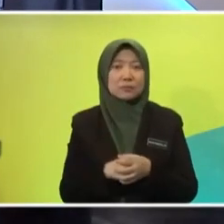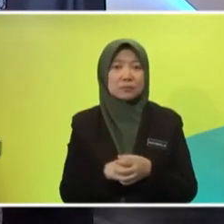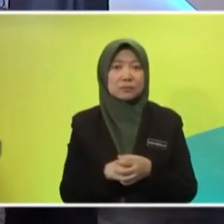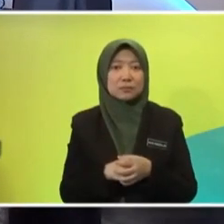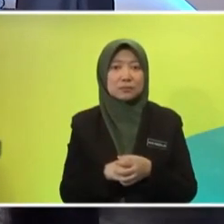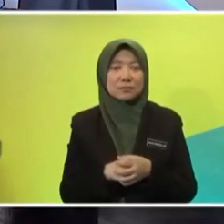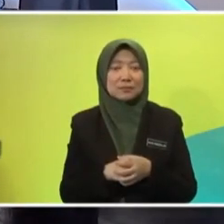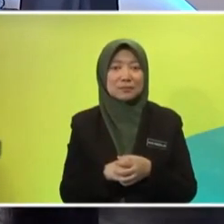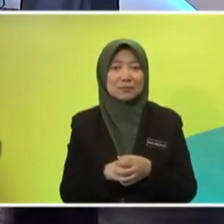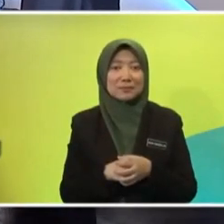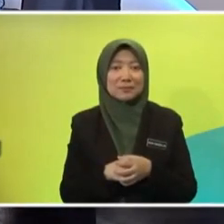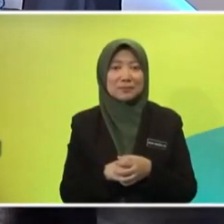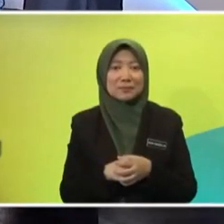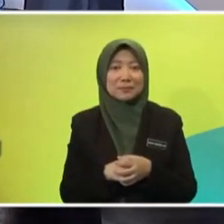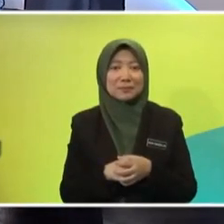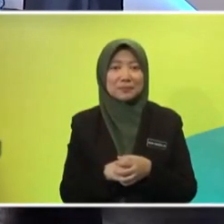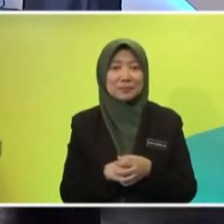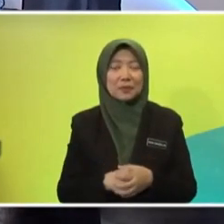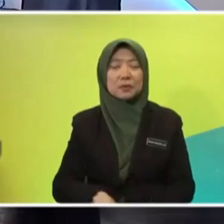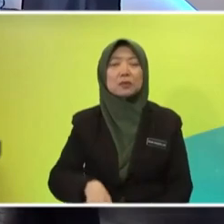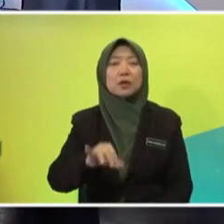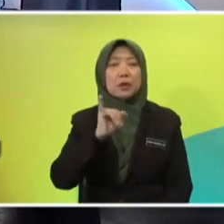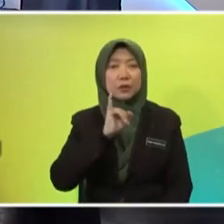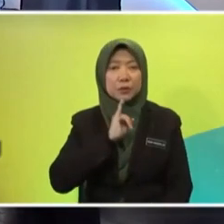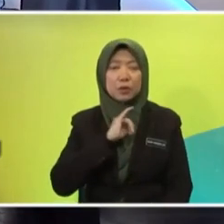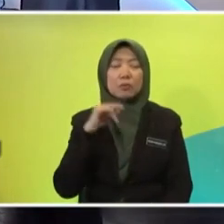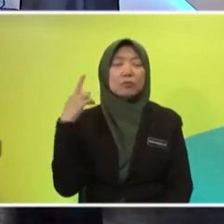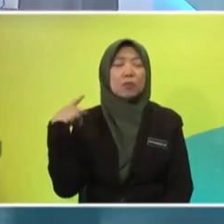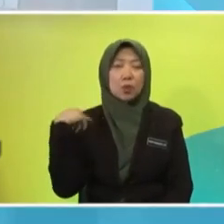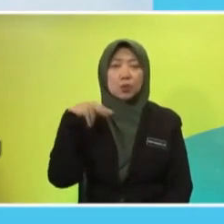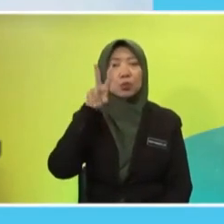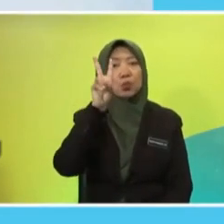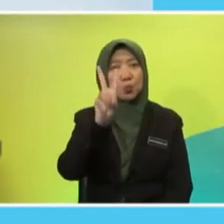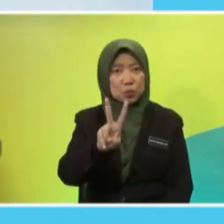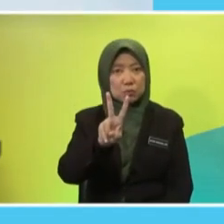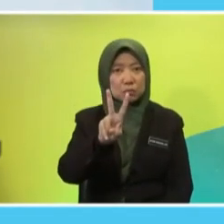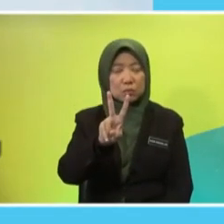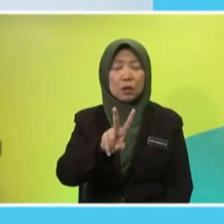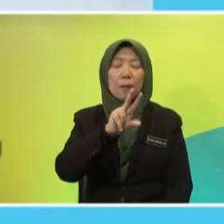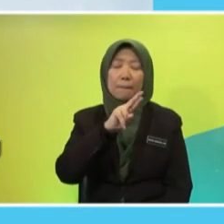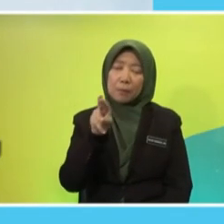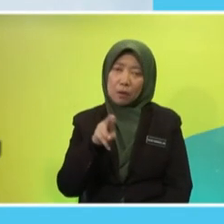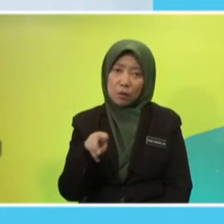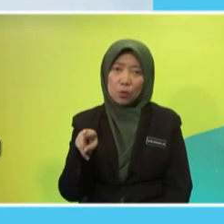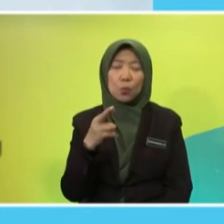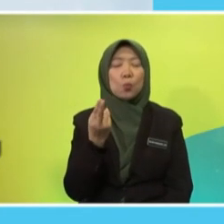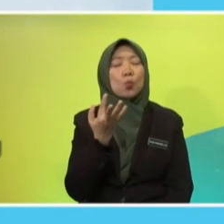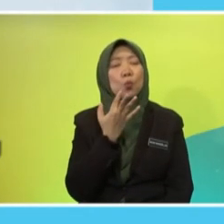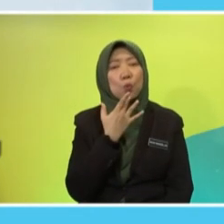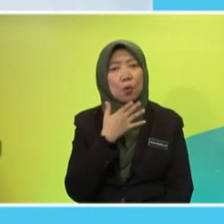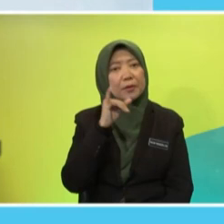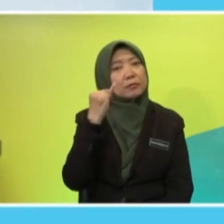Apa pula teka-tekinya? Okey. Saya berkaki dua. Paruh saya berwarna